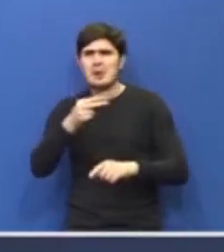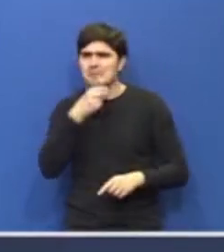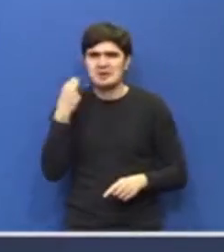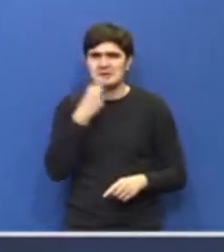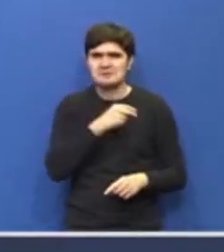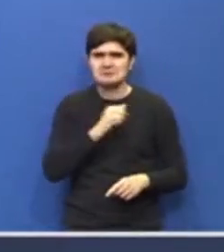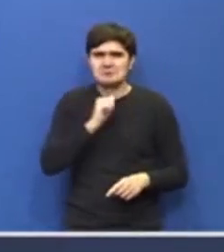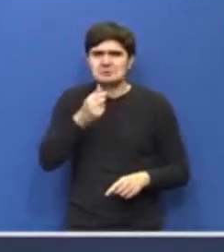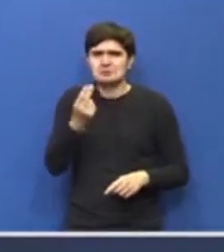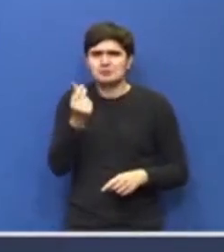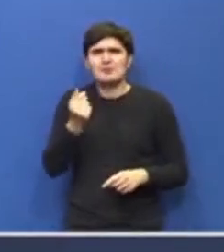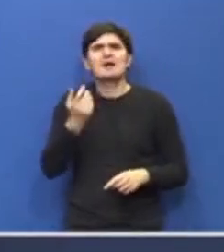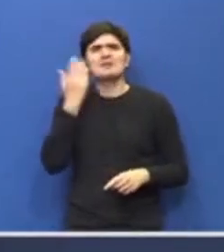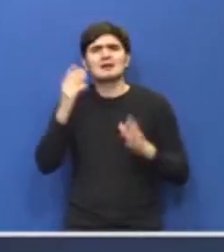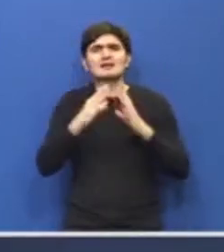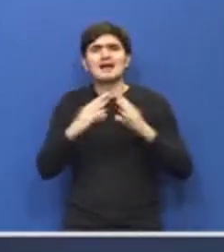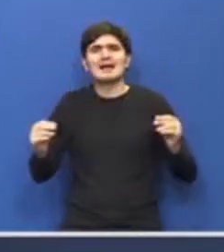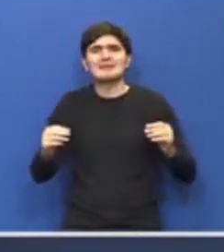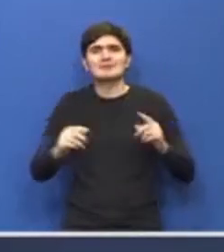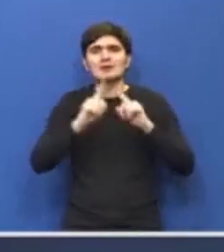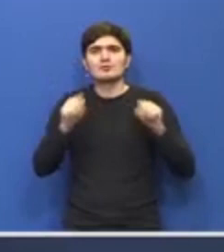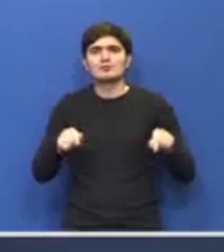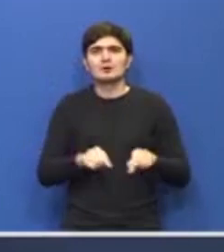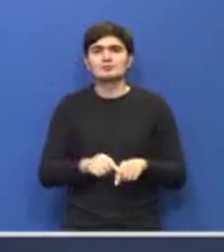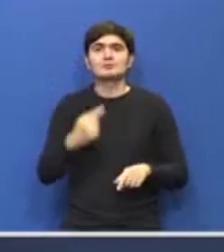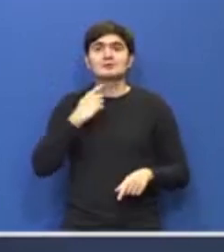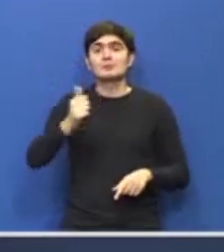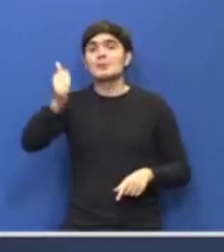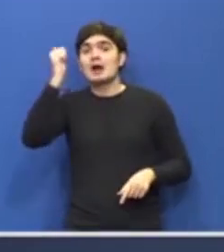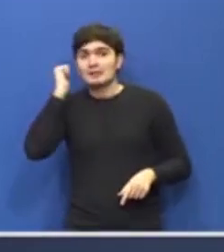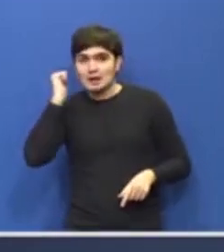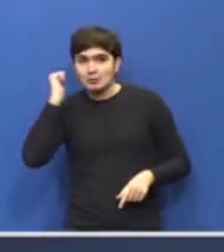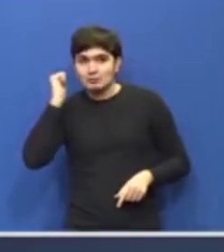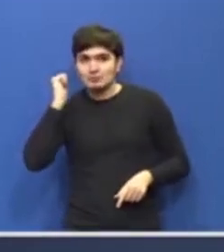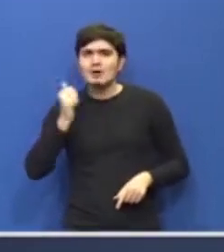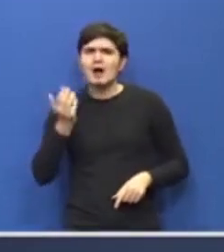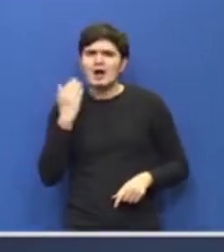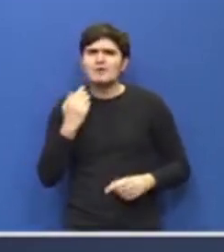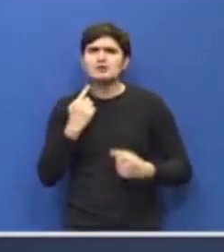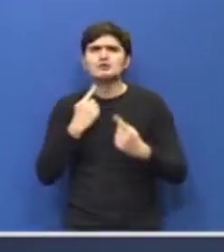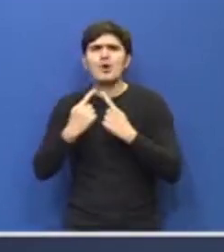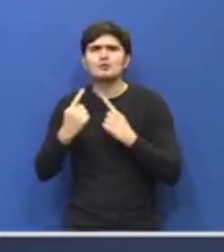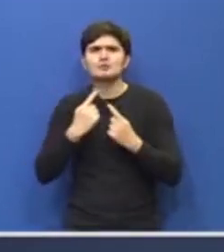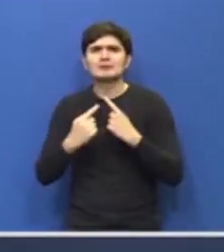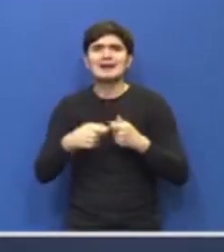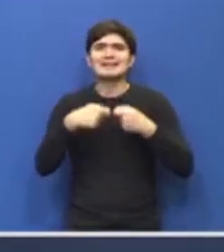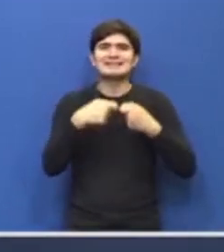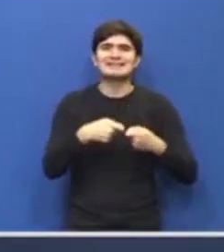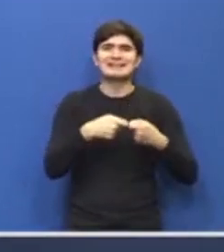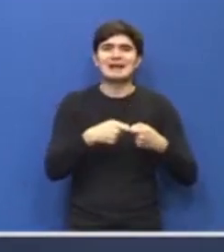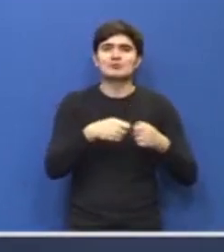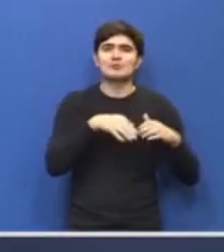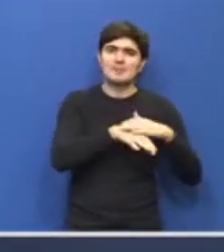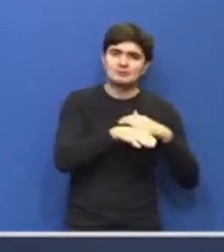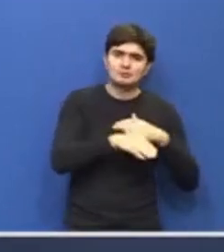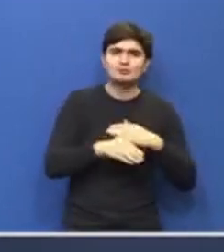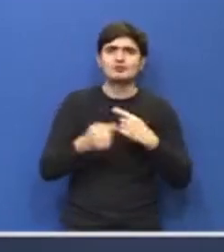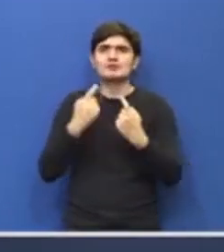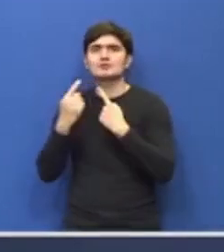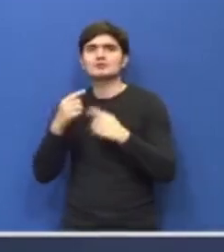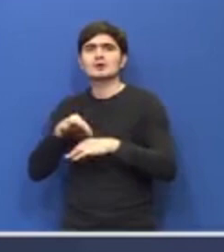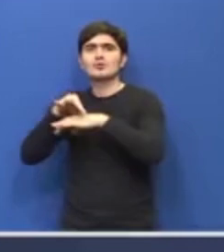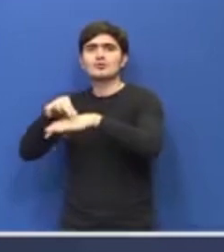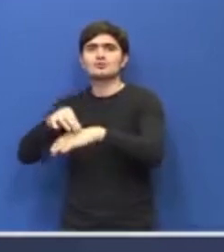vreun ban de pe urma spațiilor comerciale. Domnule ministru, săptămâna trecută a avut loc o consultare între sindicatul de la metrou și